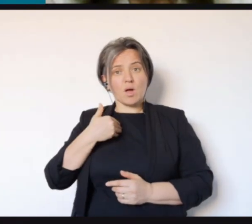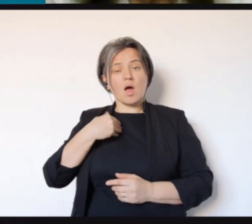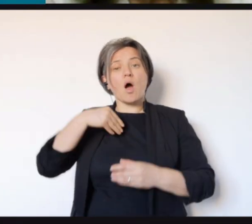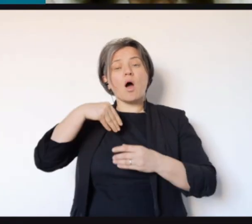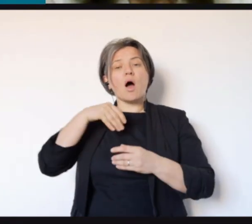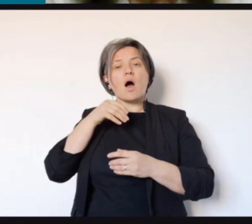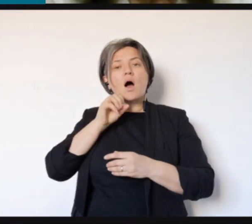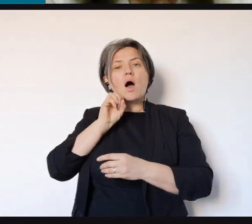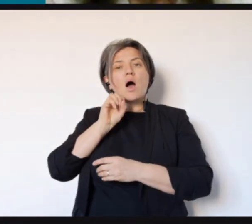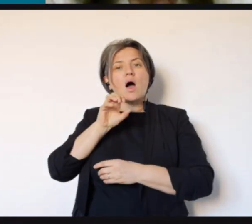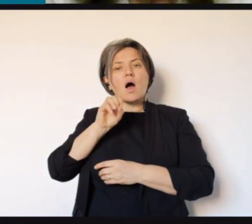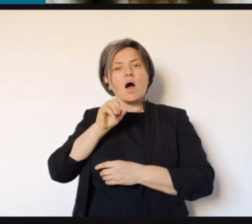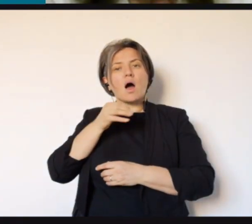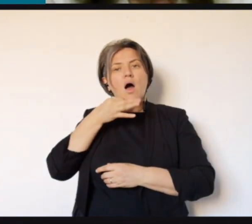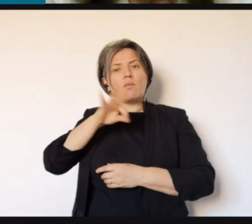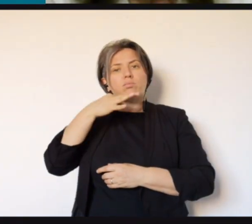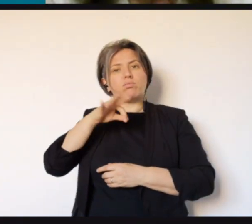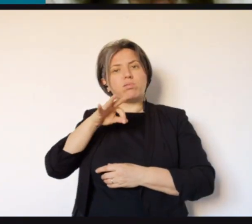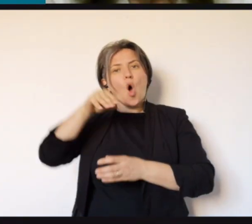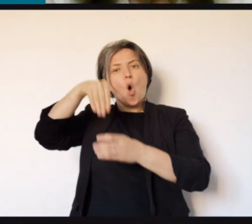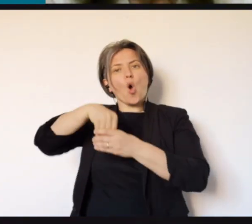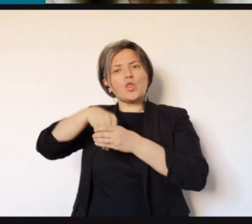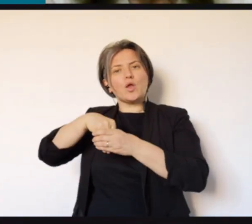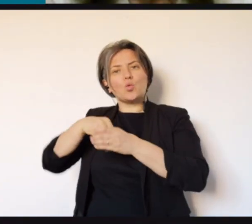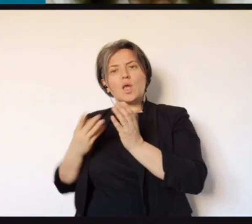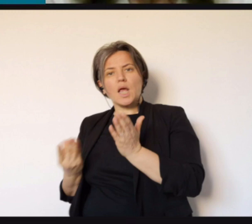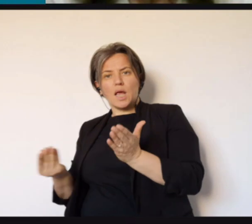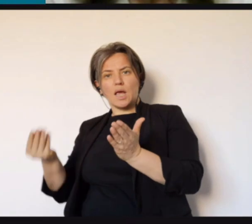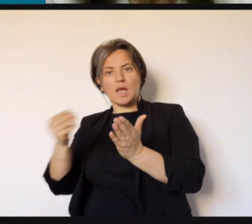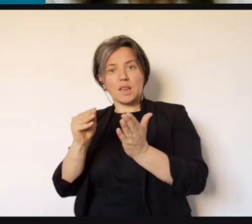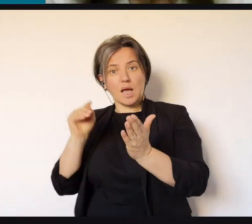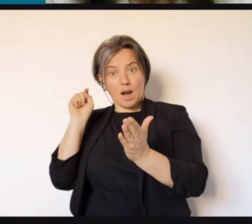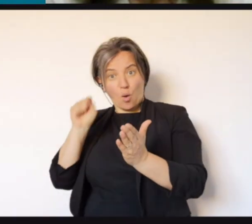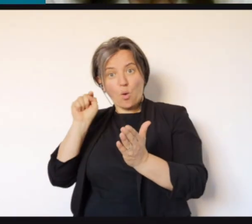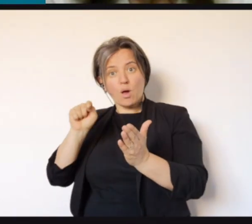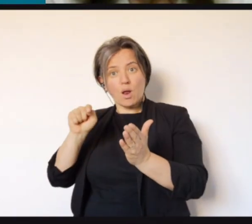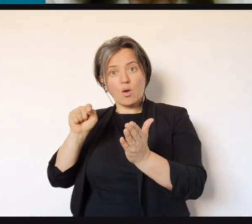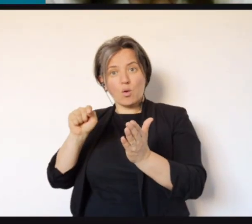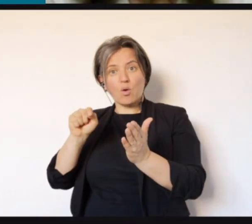contenuti su piattaforme e lezioni frontali